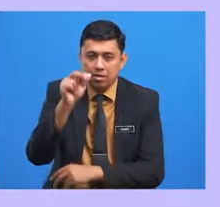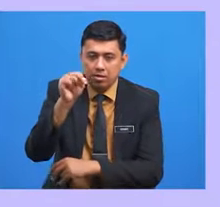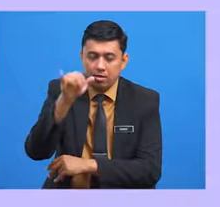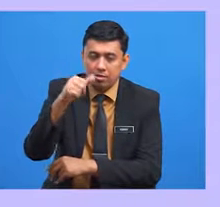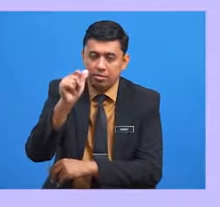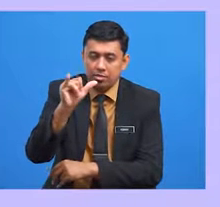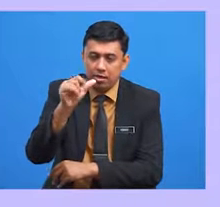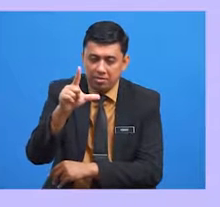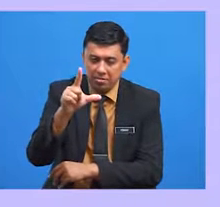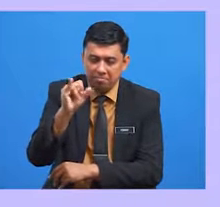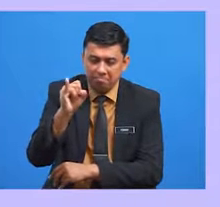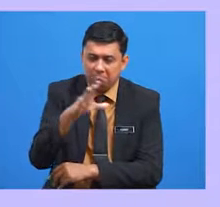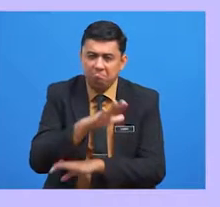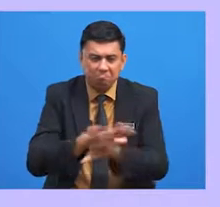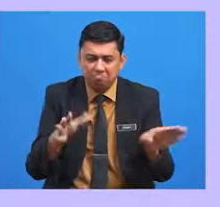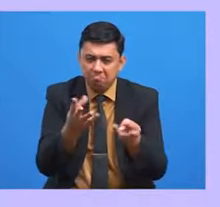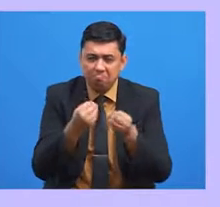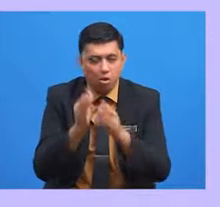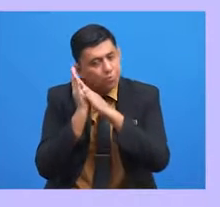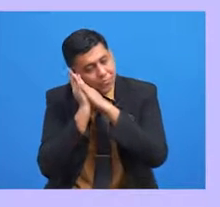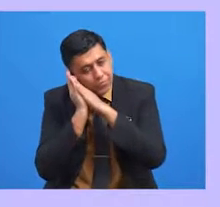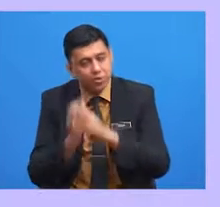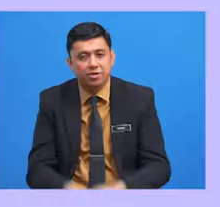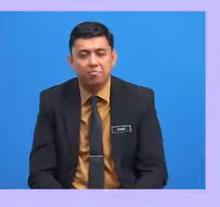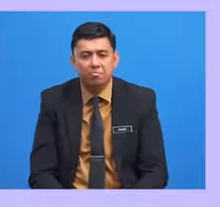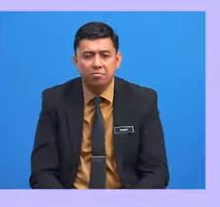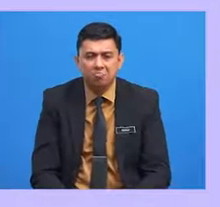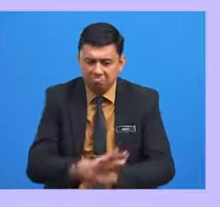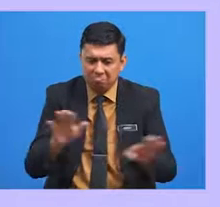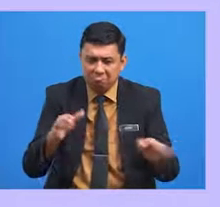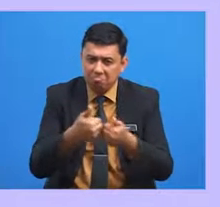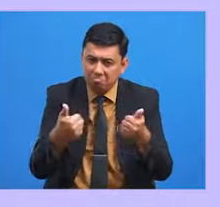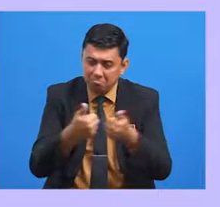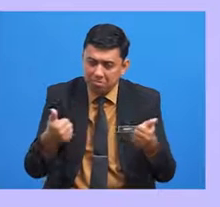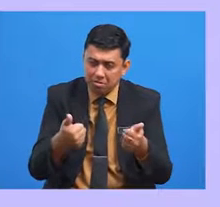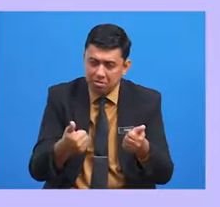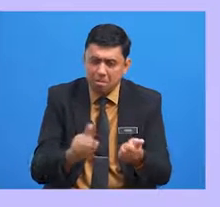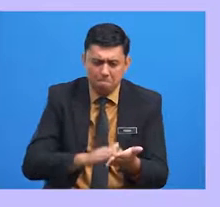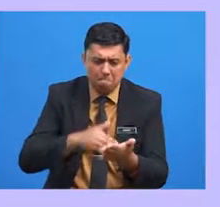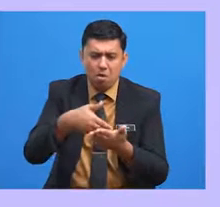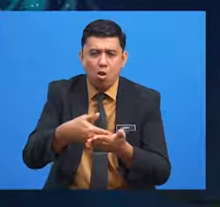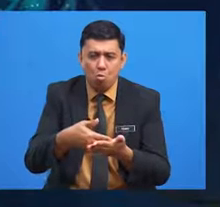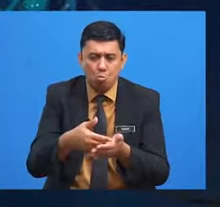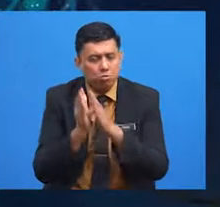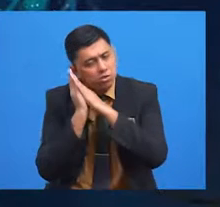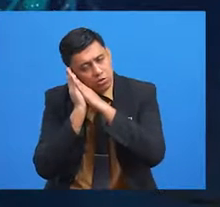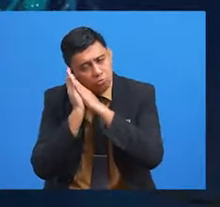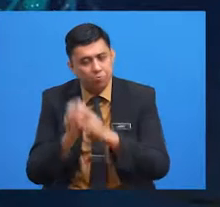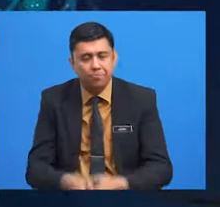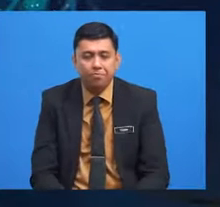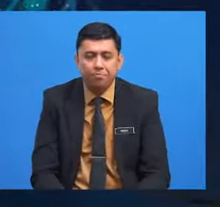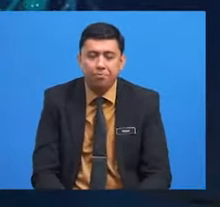tak nak tidur. Cuba murid lihat keluk tak anjal. Ia seperti ingin bangun dari tidur.